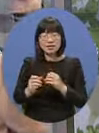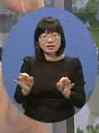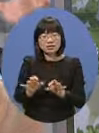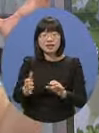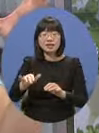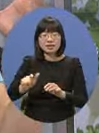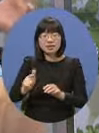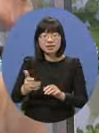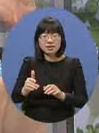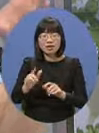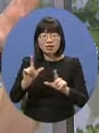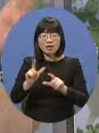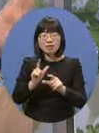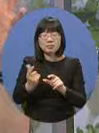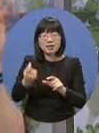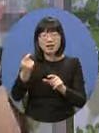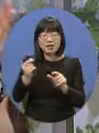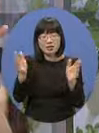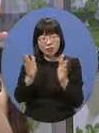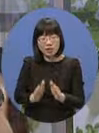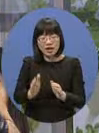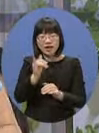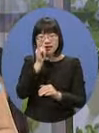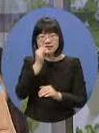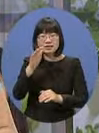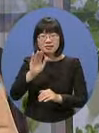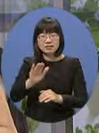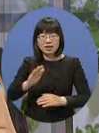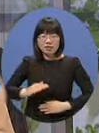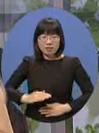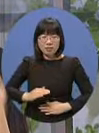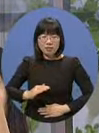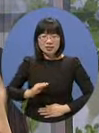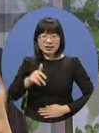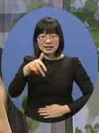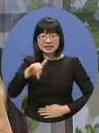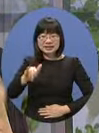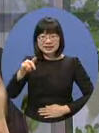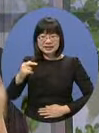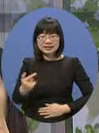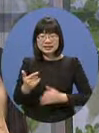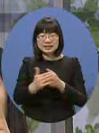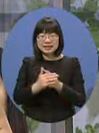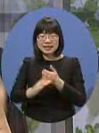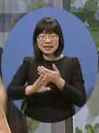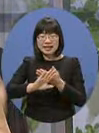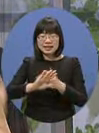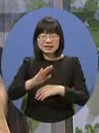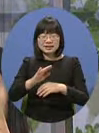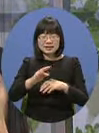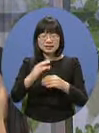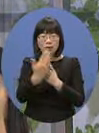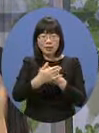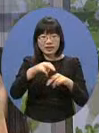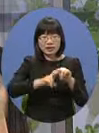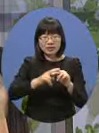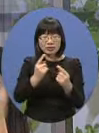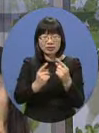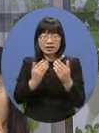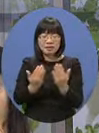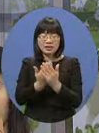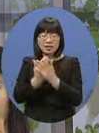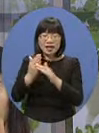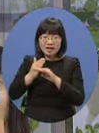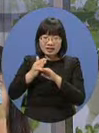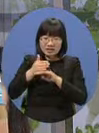모양이 조금 더 빨리 변할 수 있는 그런 부위인데 복부는 지근이라고 이런 다른 부위보다 조금 더 발달이 느려요. 네,